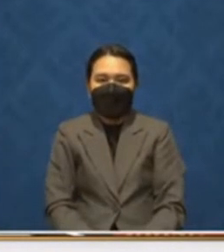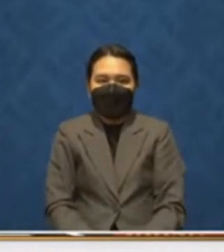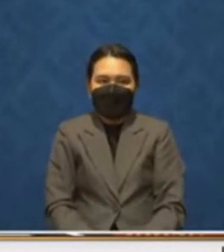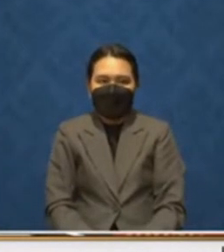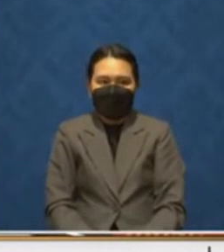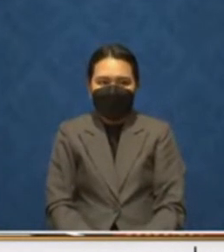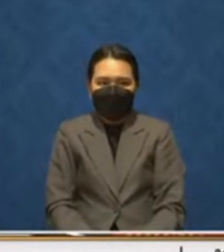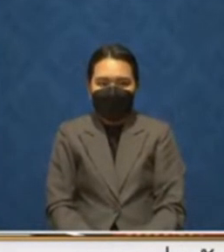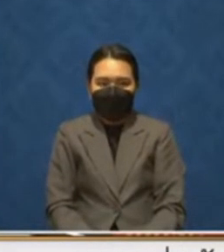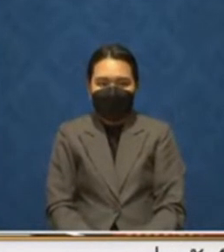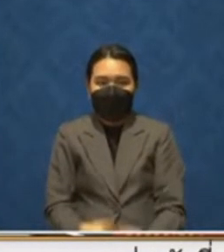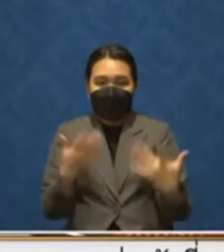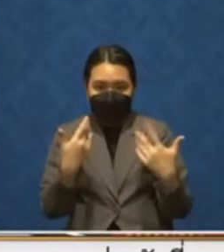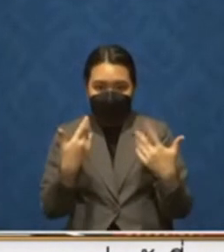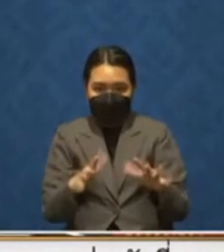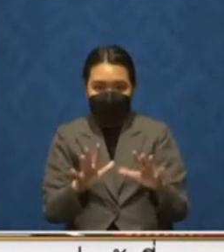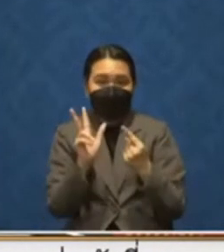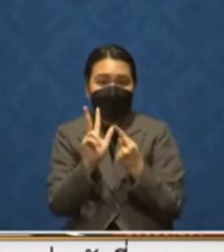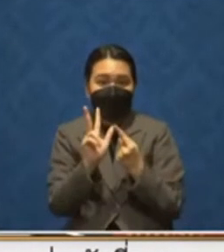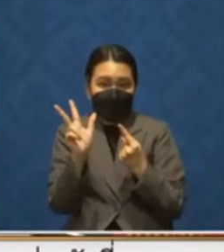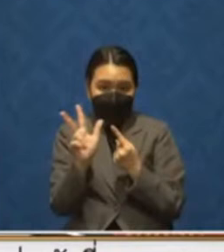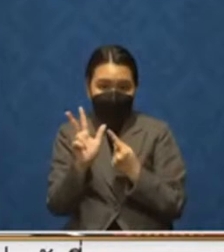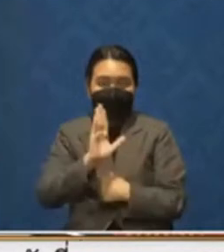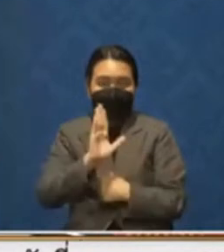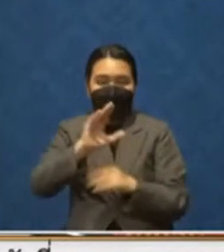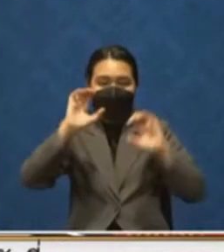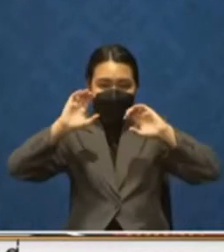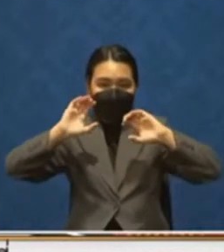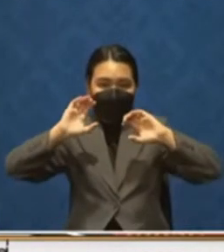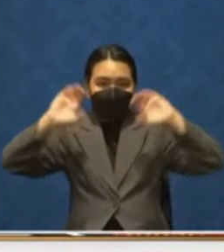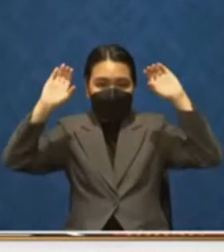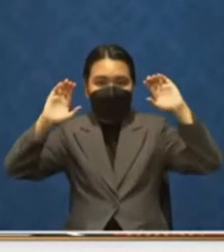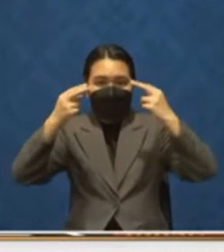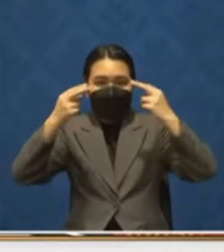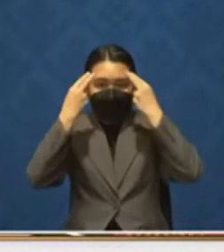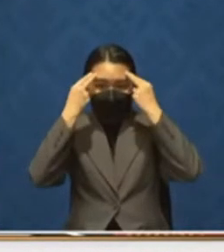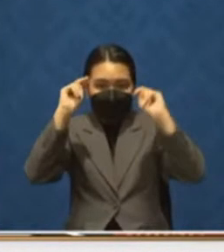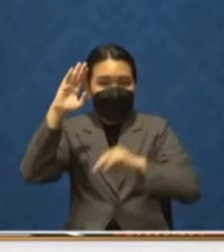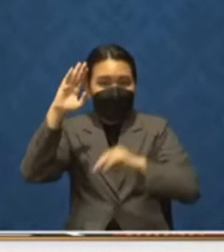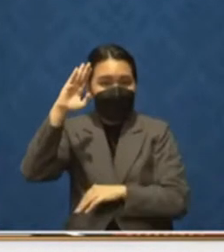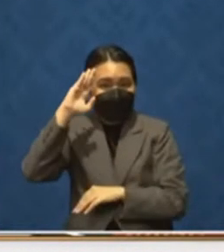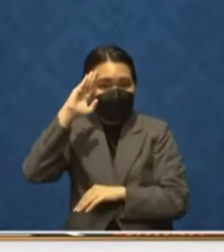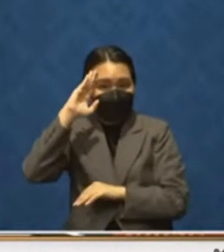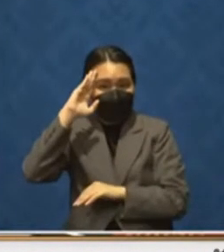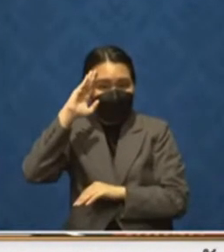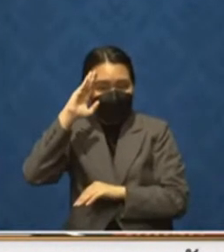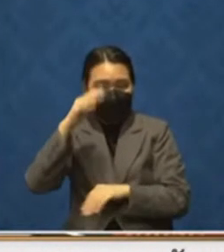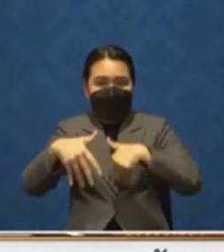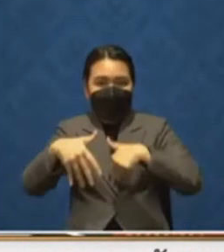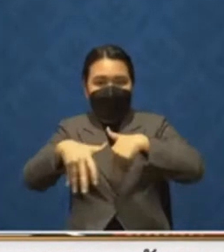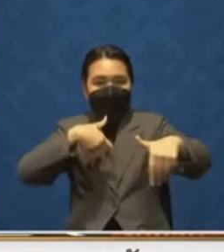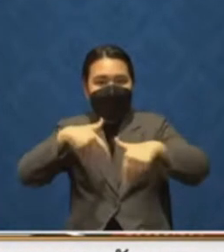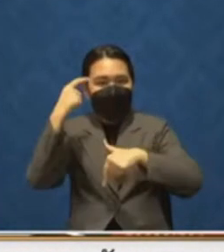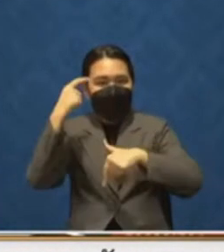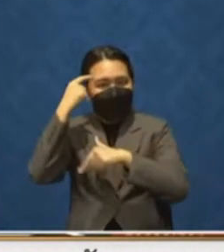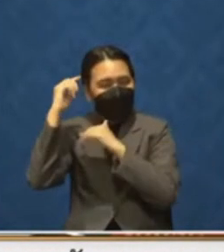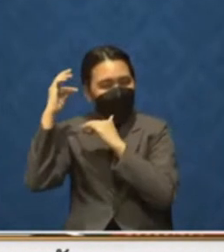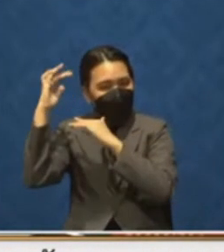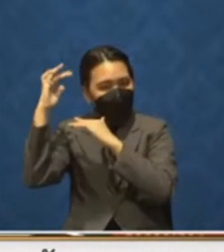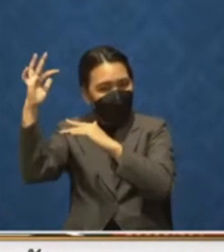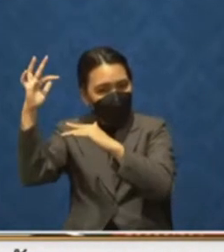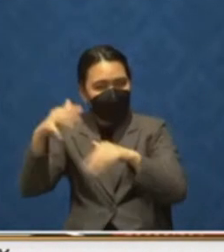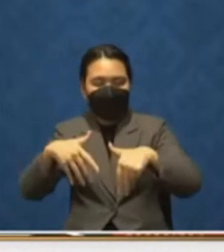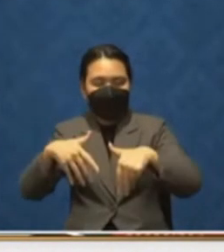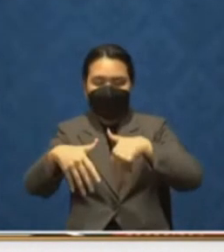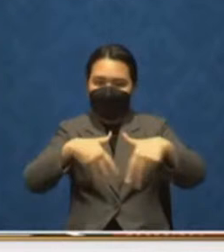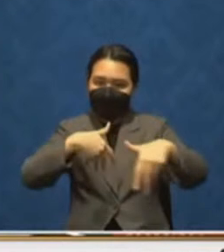การที่ 3ครับที่เป็นแก่นแท้ของรัฐบาลพลเอกประยุทธ์คือการทำลายความหวังแล้วก็ทำลายศักยภาพของพี่